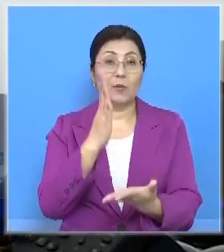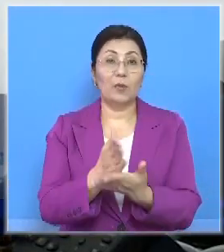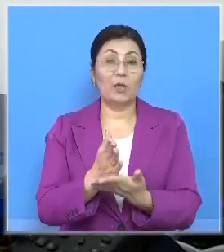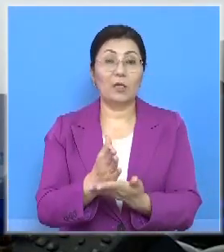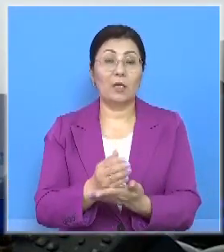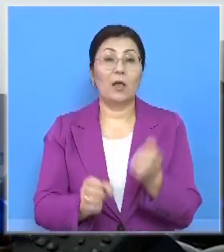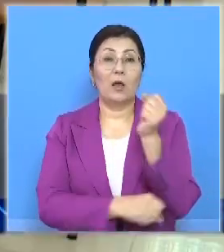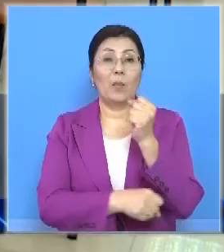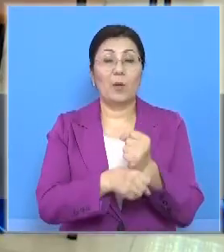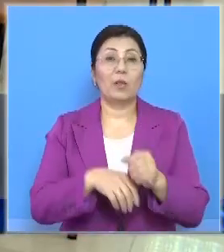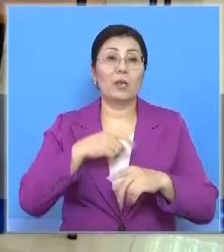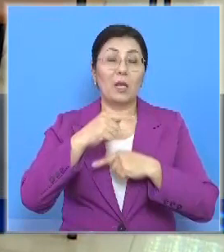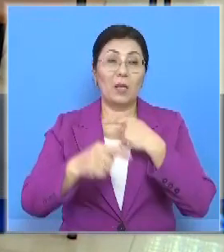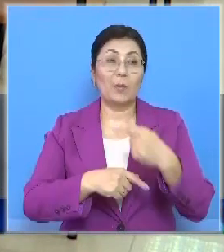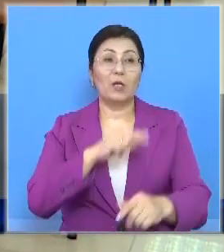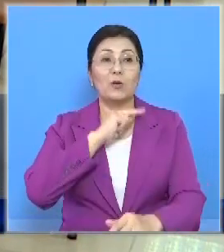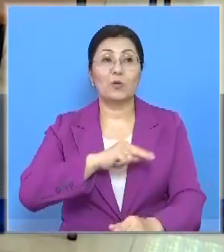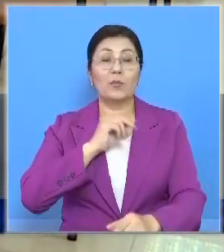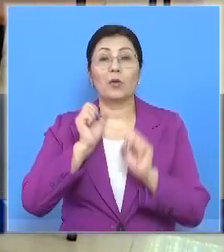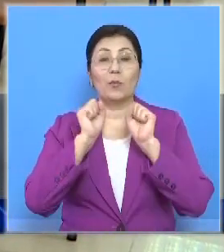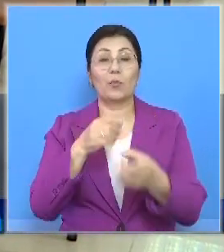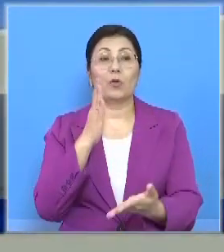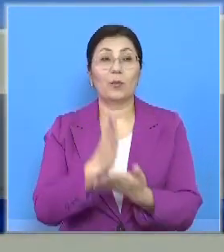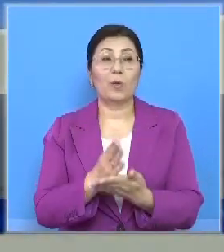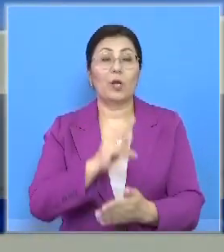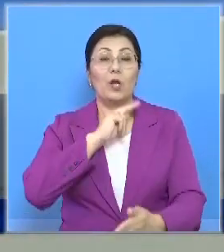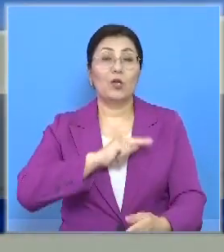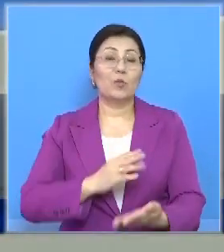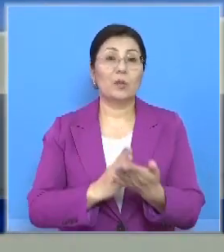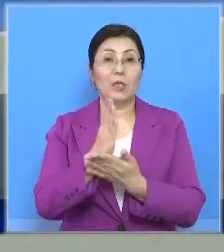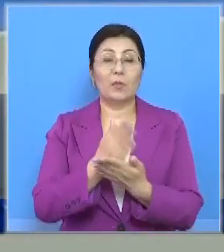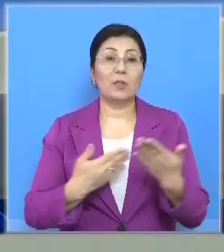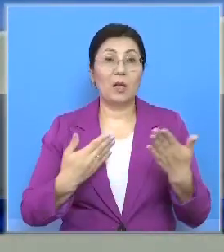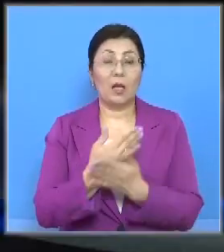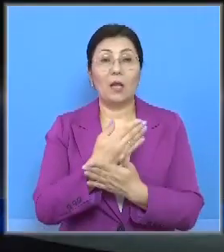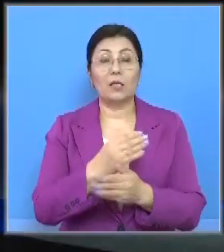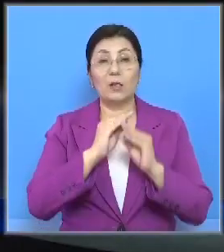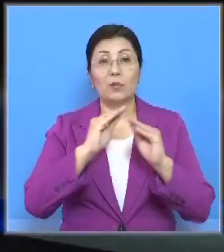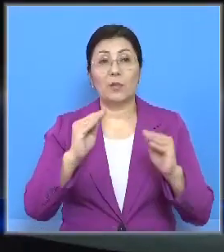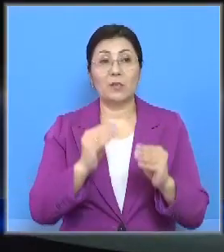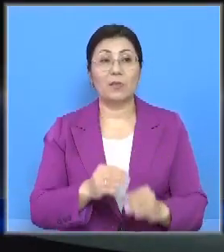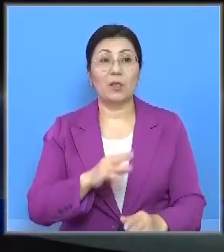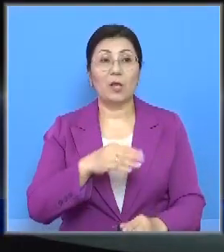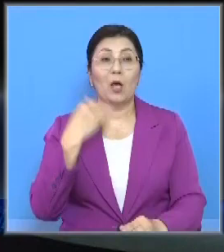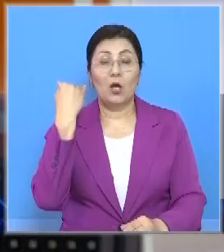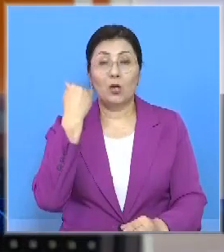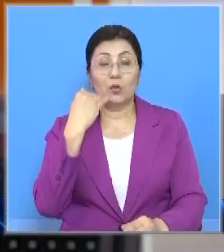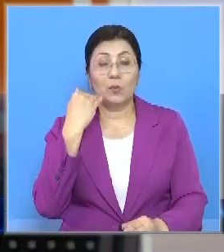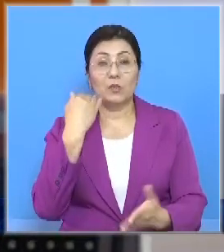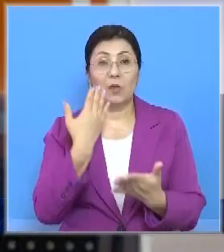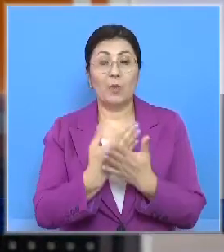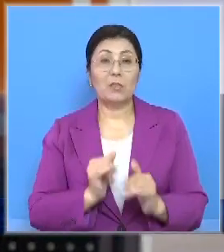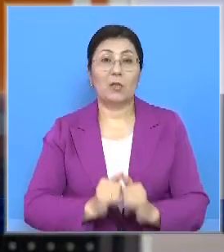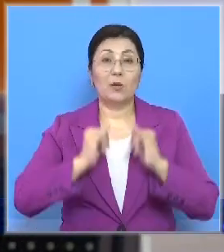жүргізуіне мүмкіндіктер бар. Бұл трансформация жұмыспен қамту қызметін жүйелі түрде қайта құруға, жұмыс сапасын арттыруға бағытталған. Сондай-ақ